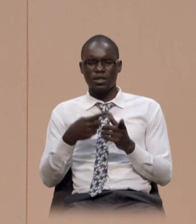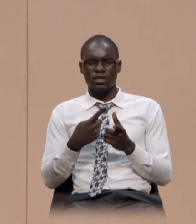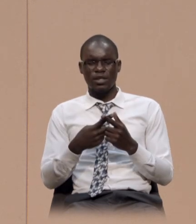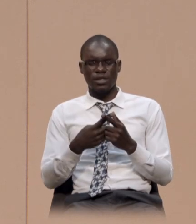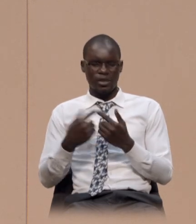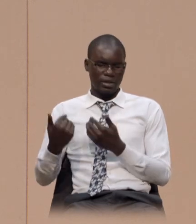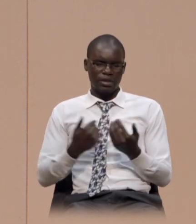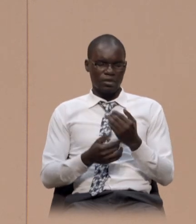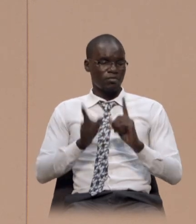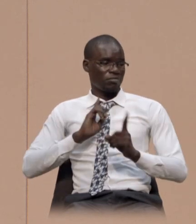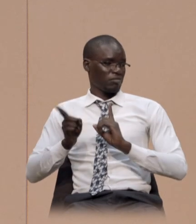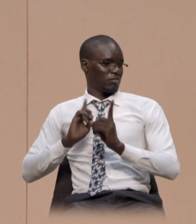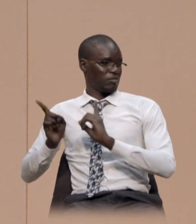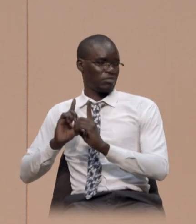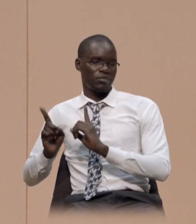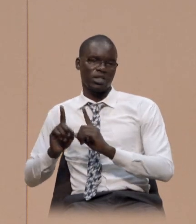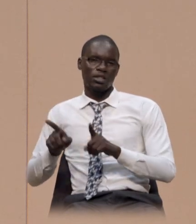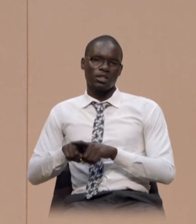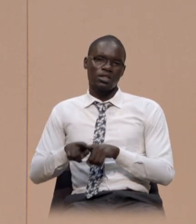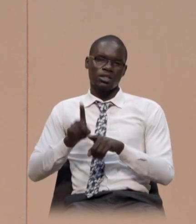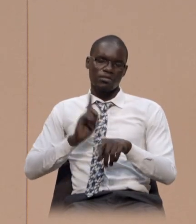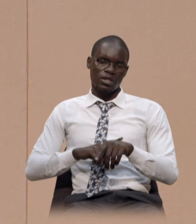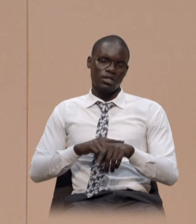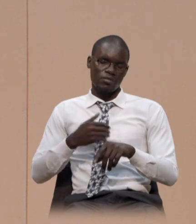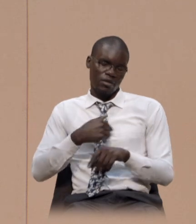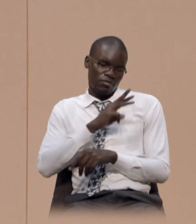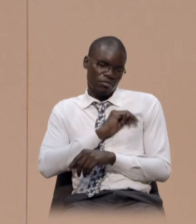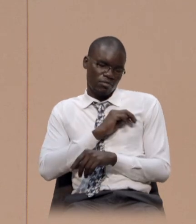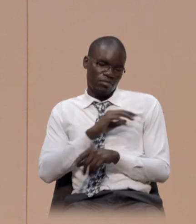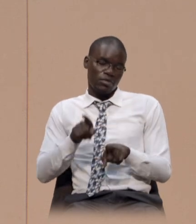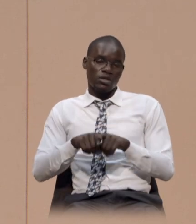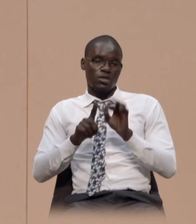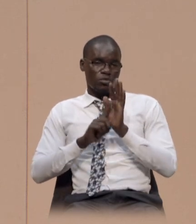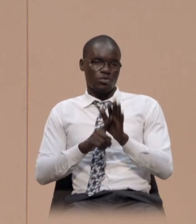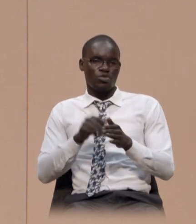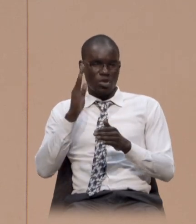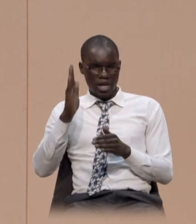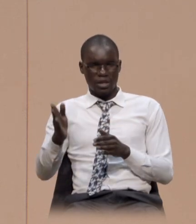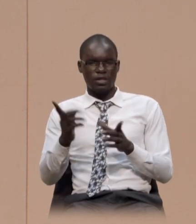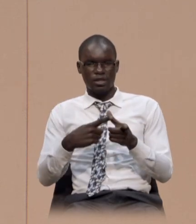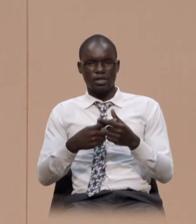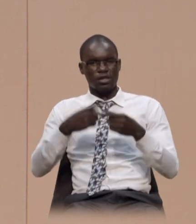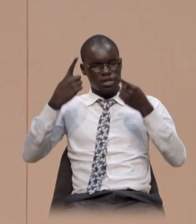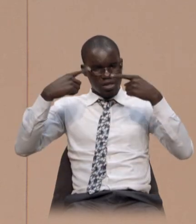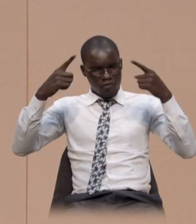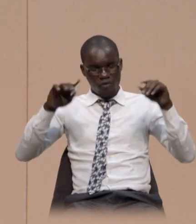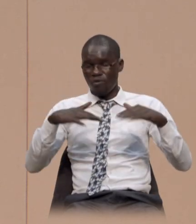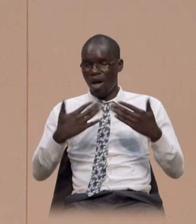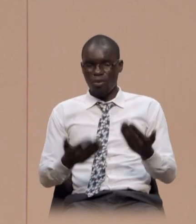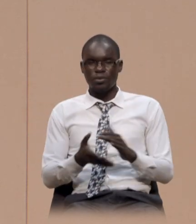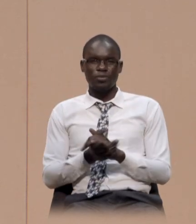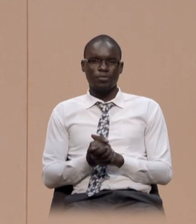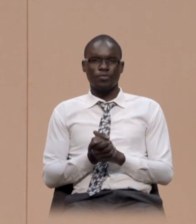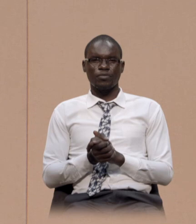Lakini ukifumilia na kuwaonyesha direction ya kwamba uko hivyo na watafaulu, watafaulu